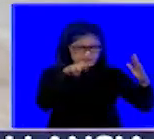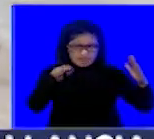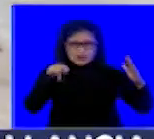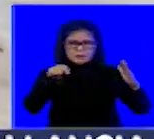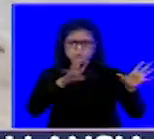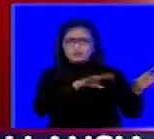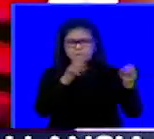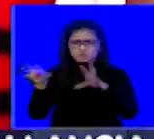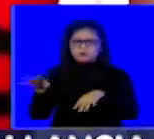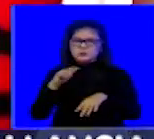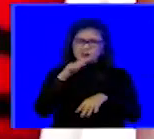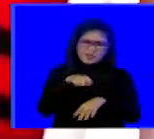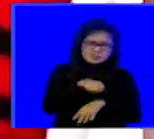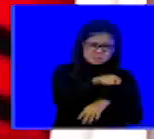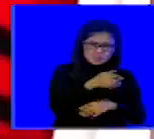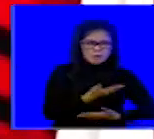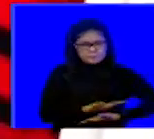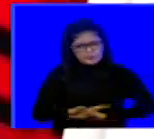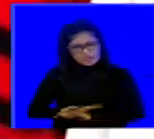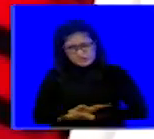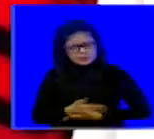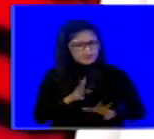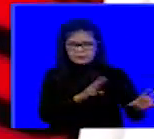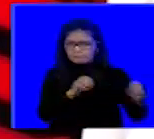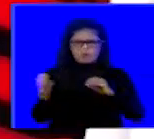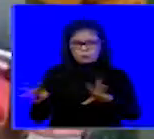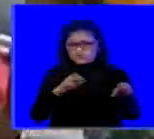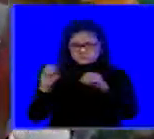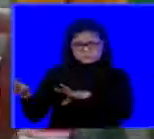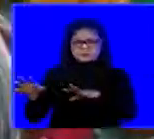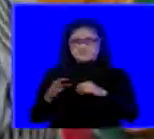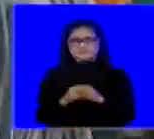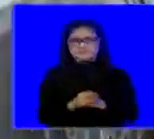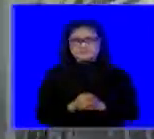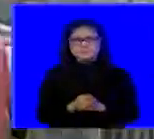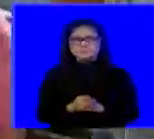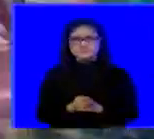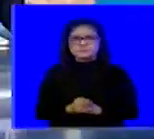serta lansia ke tenda pengungsian dari Cikampek Jawa Barat tim liputan melaporkan